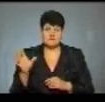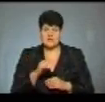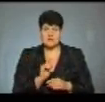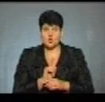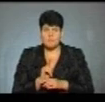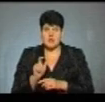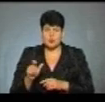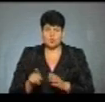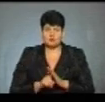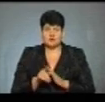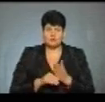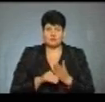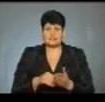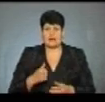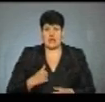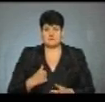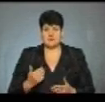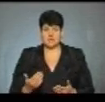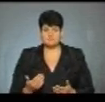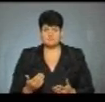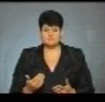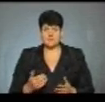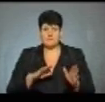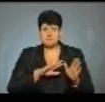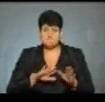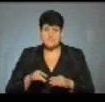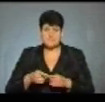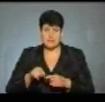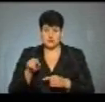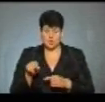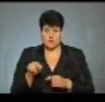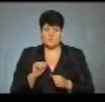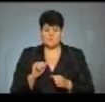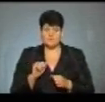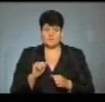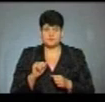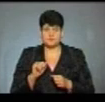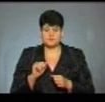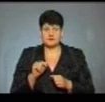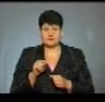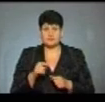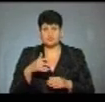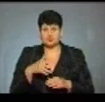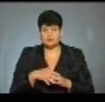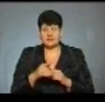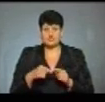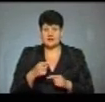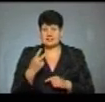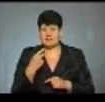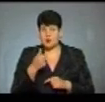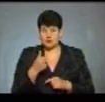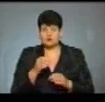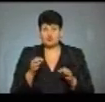люди, почали допомагати армії. Після цього ми зрозуміли через 2 роки, що